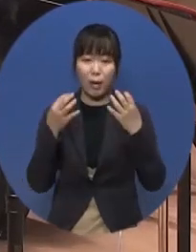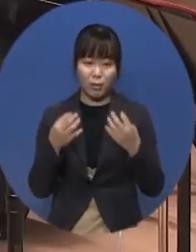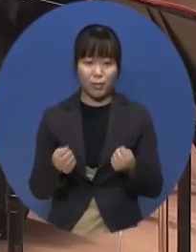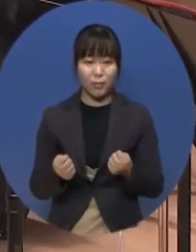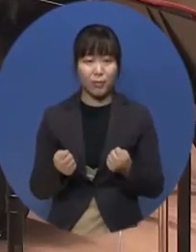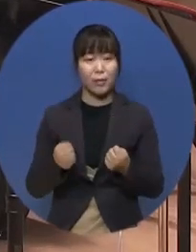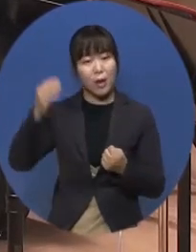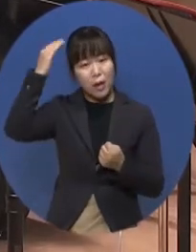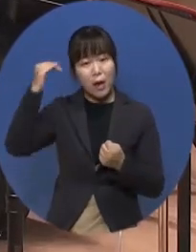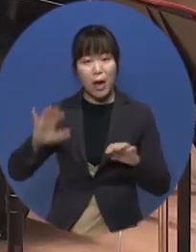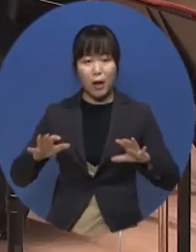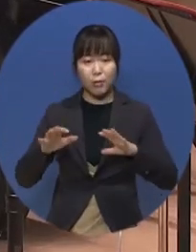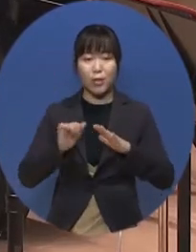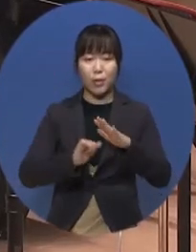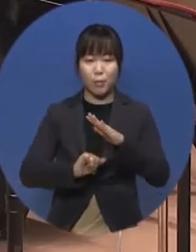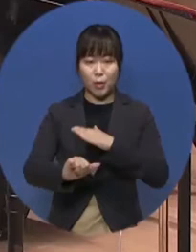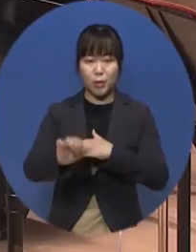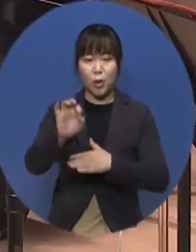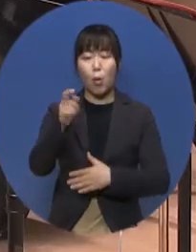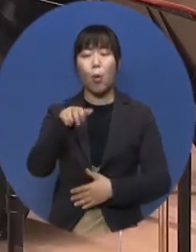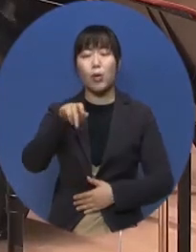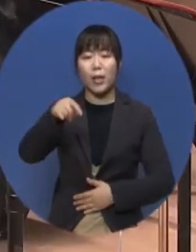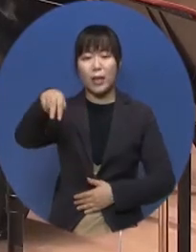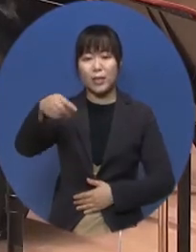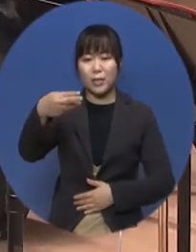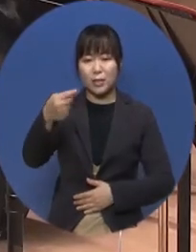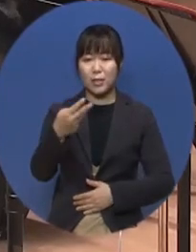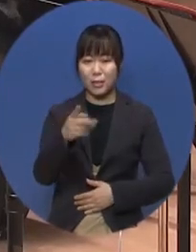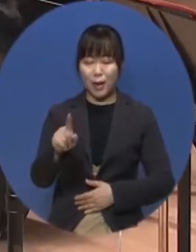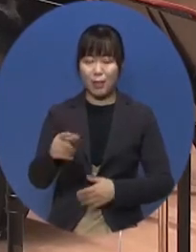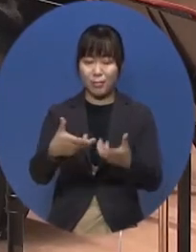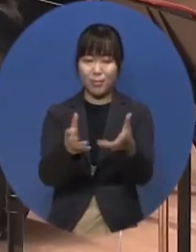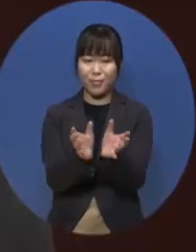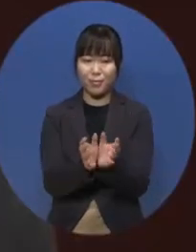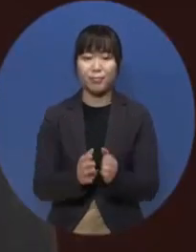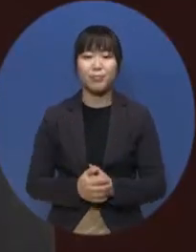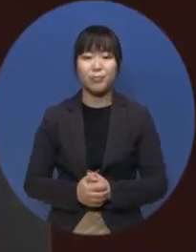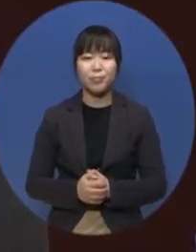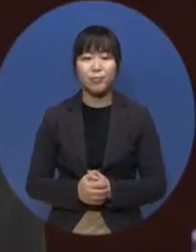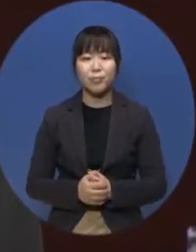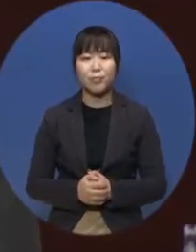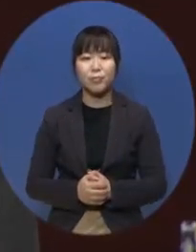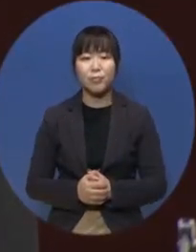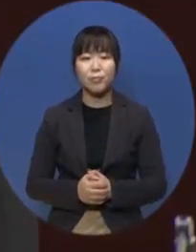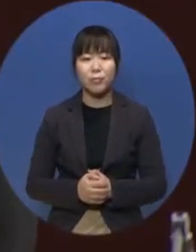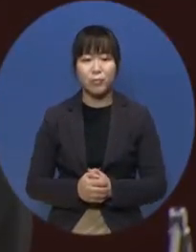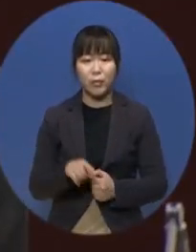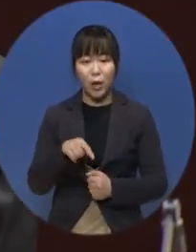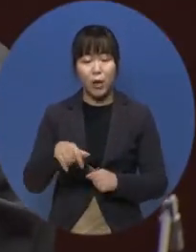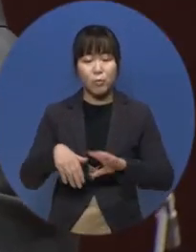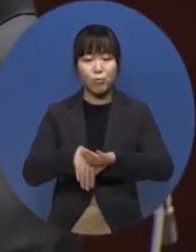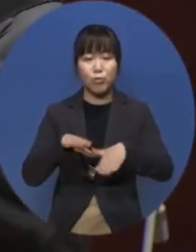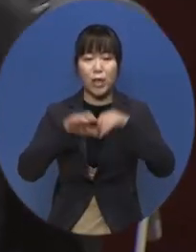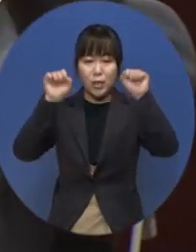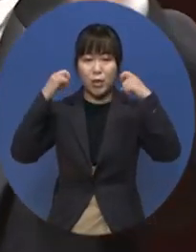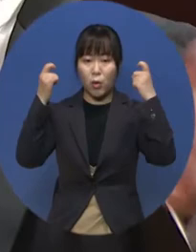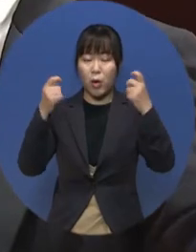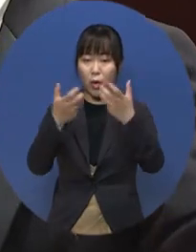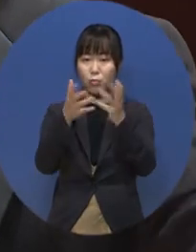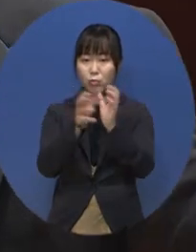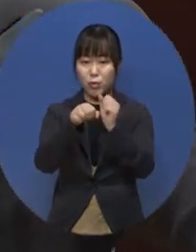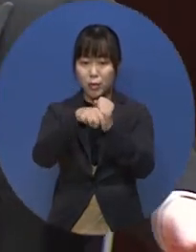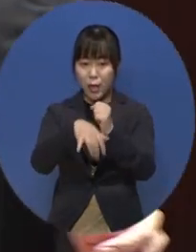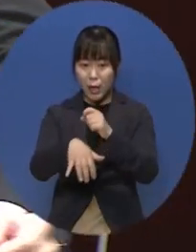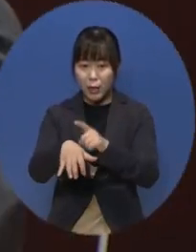국내의 대표적인 오케스트라 입니다 코리안 심포니 오케스트라는 문화체육관광부 산하